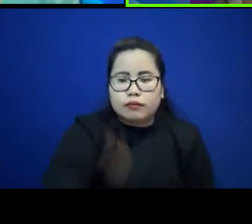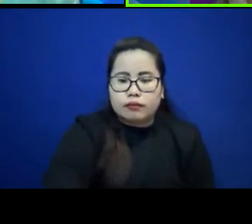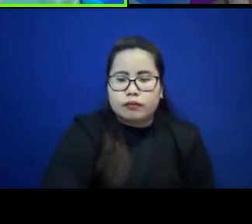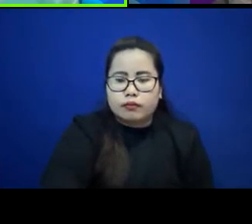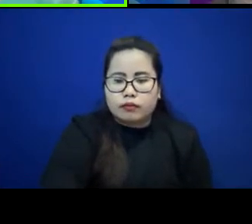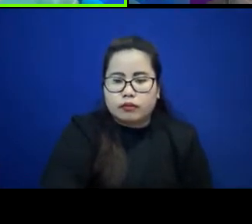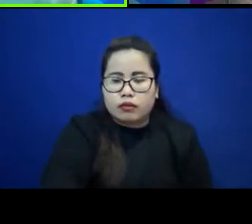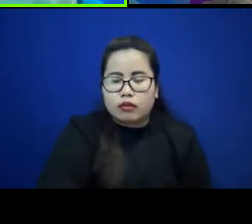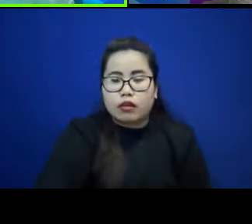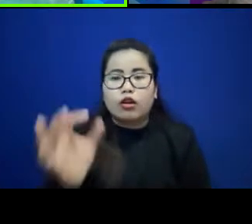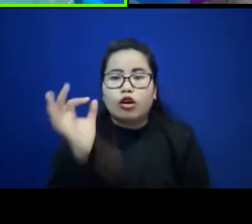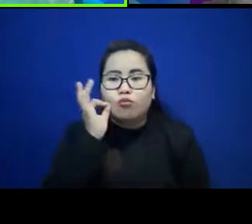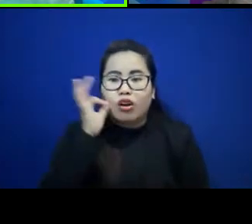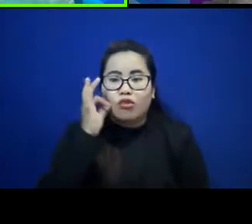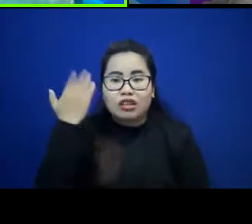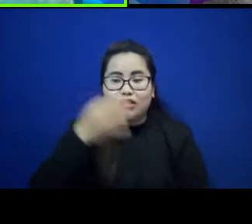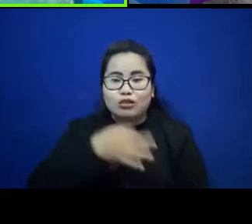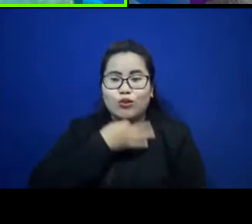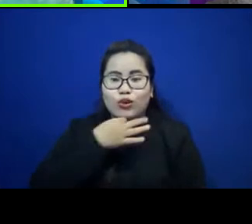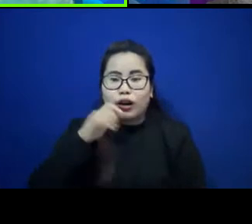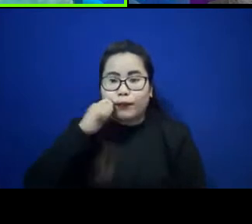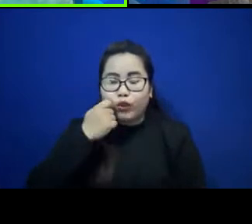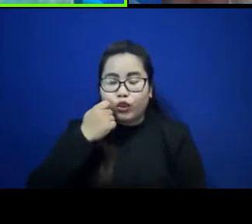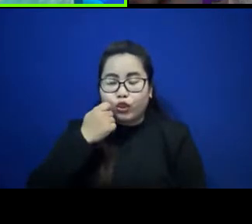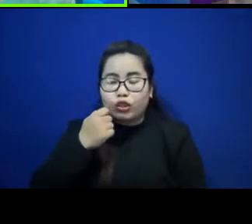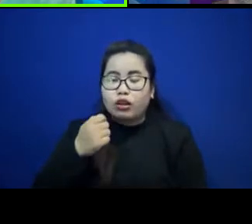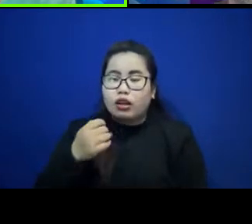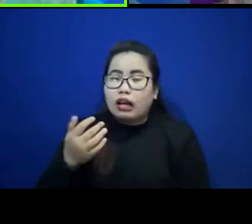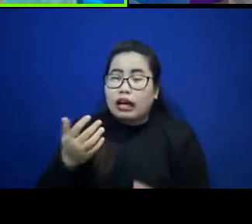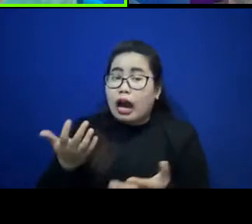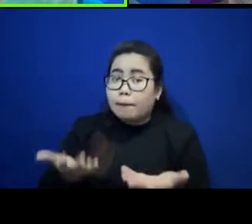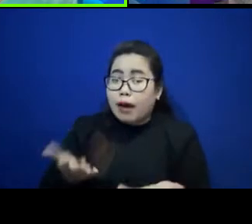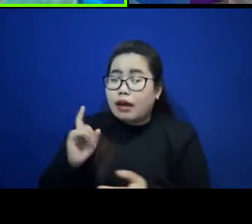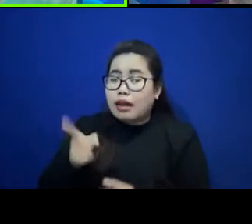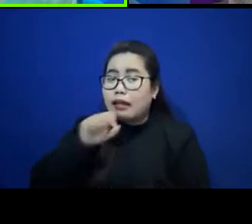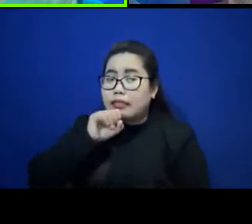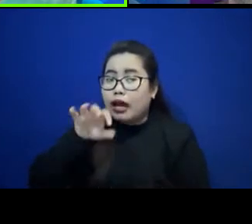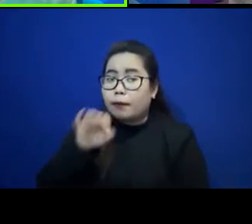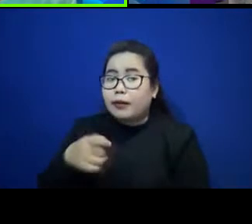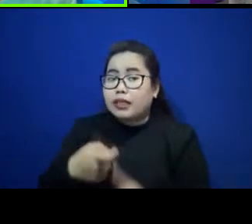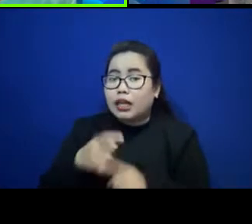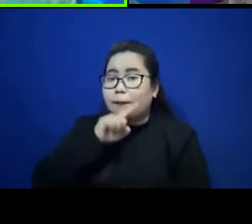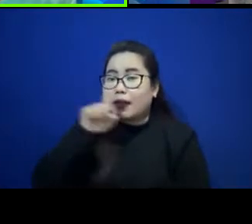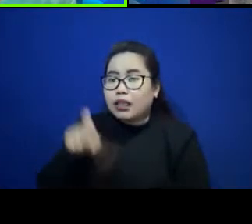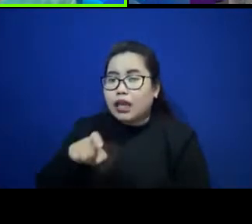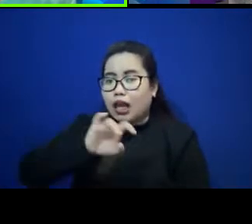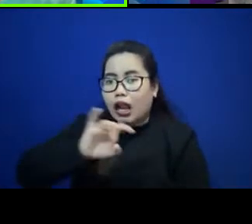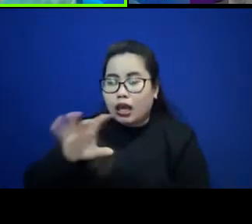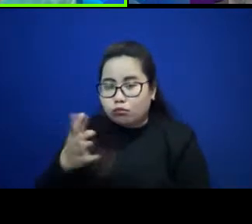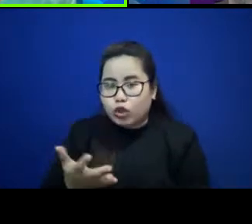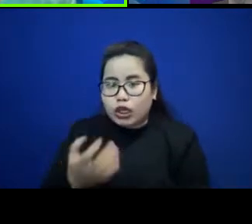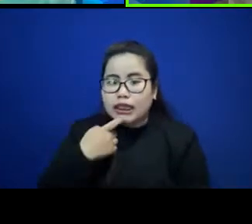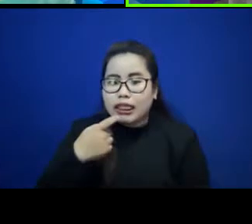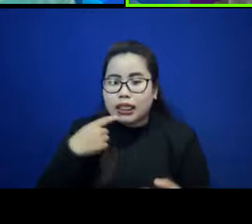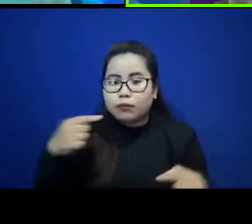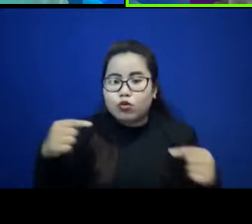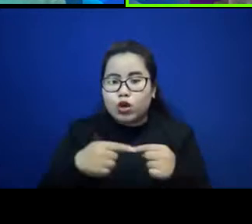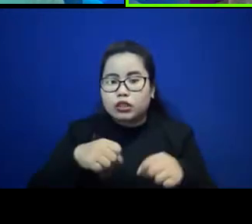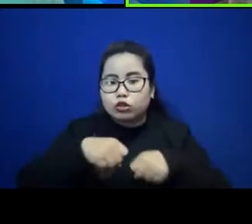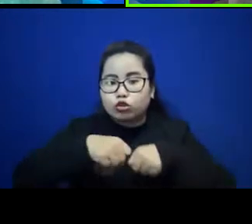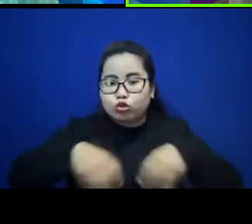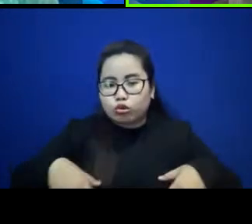Sorry saya semut-semut the diem Apakah ada tanggapan terhadap pertanyaan-pertanyaan yang lain terkait dengan struktur